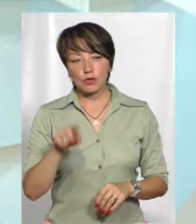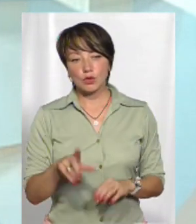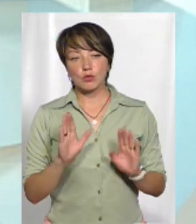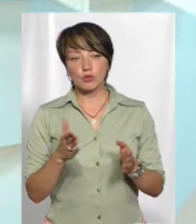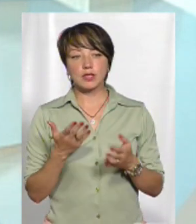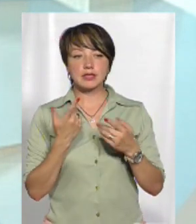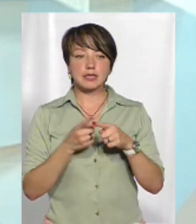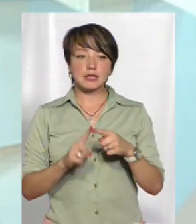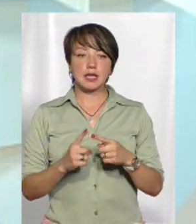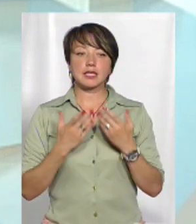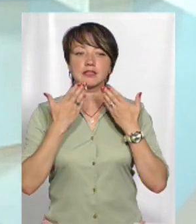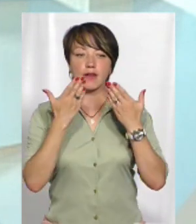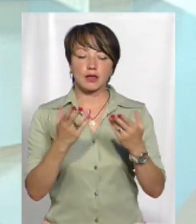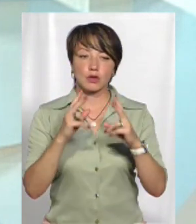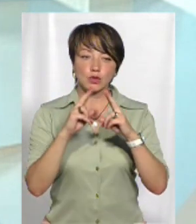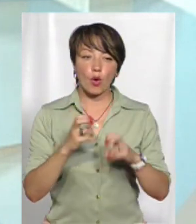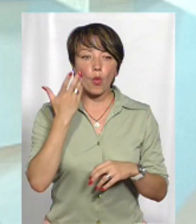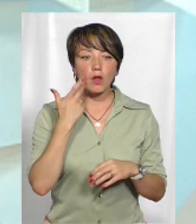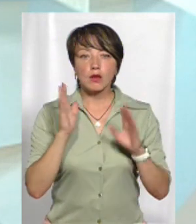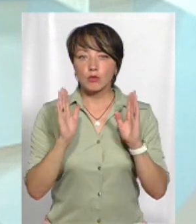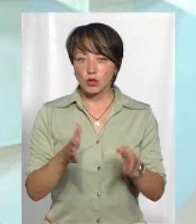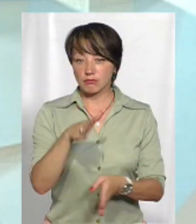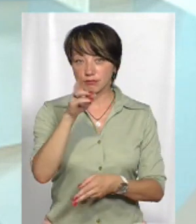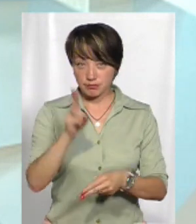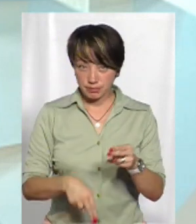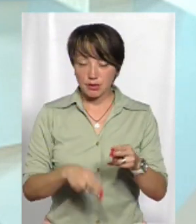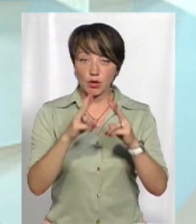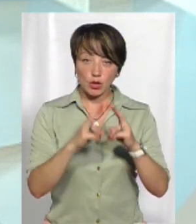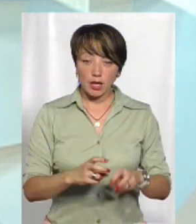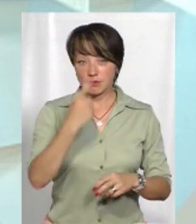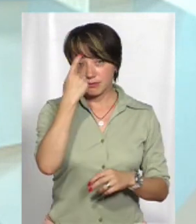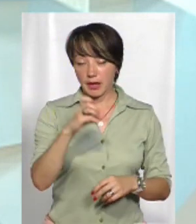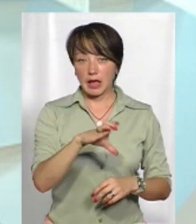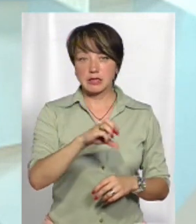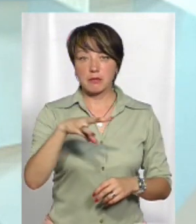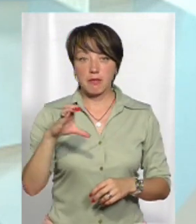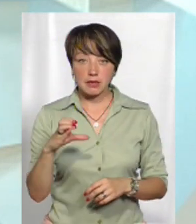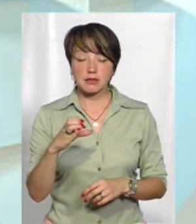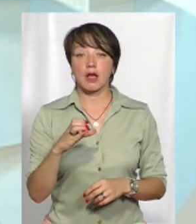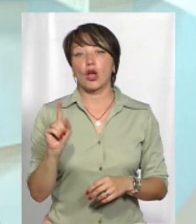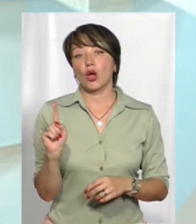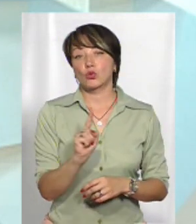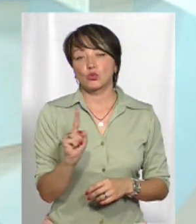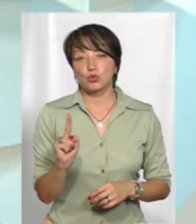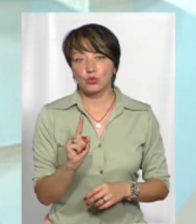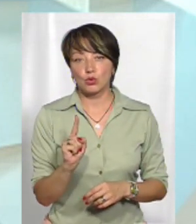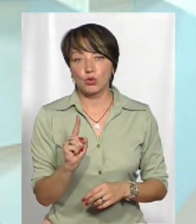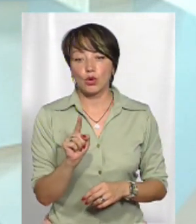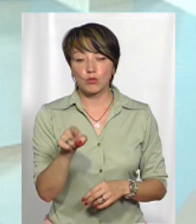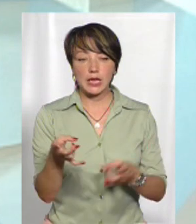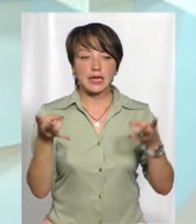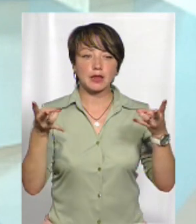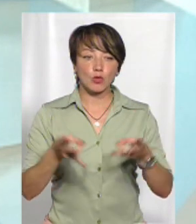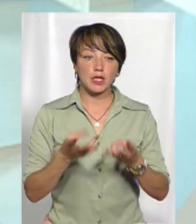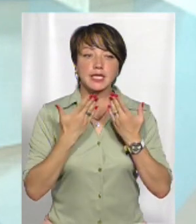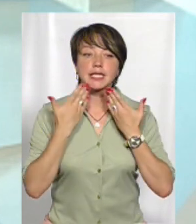це звернення розглядатися. І вже коли воно буде розглянуто, людина отримує смс-повідомлення про те, що йому